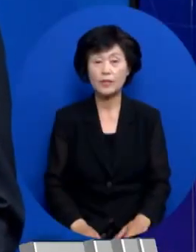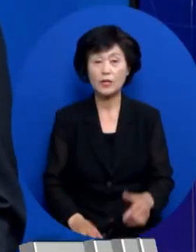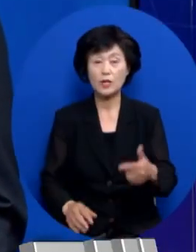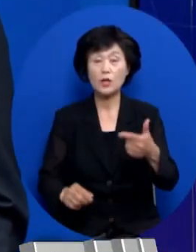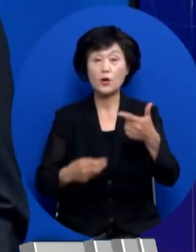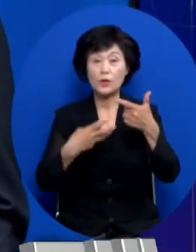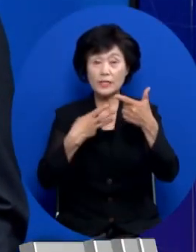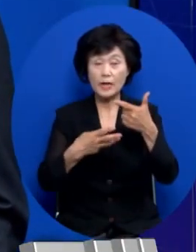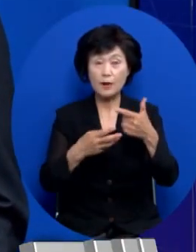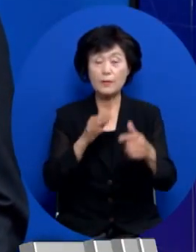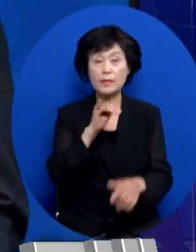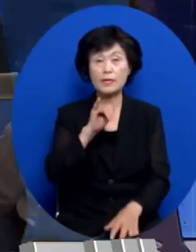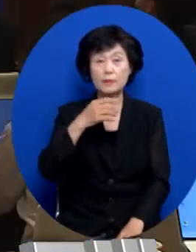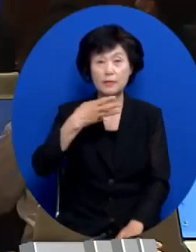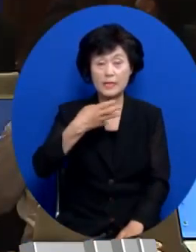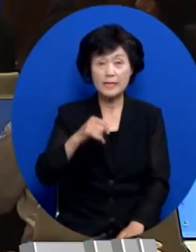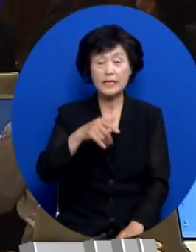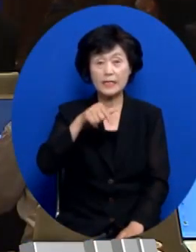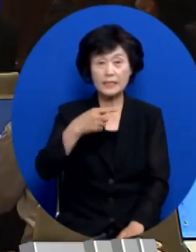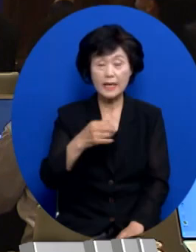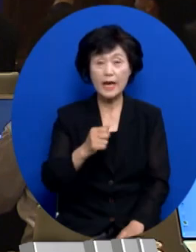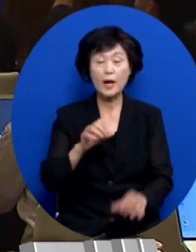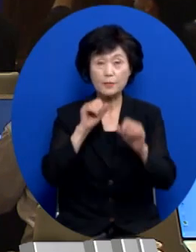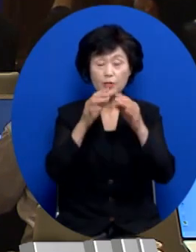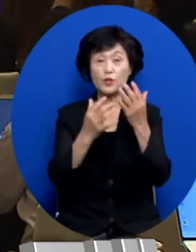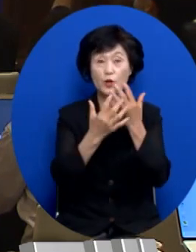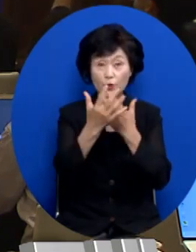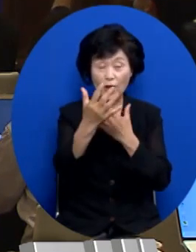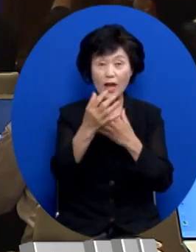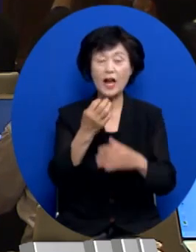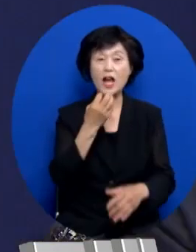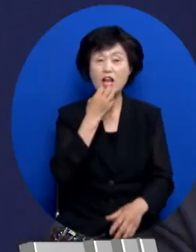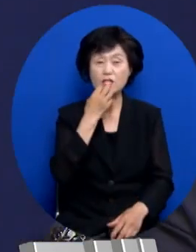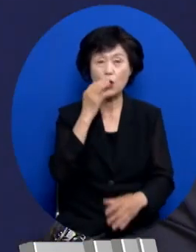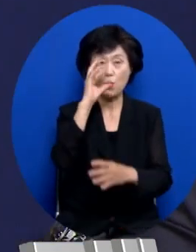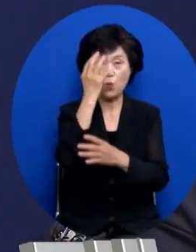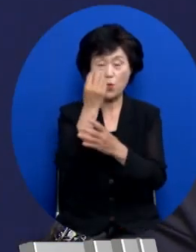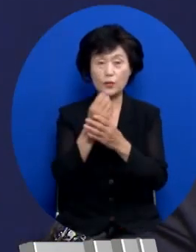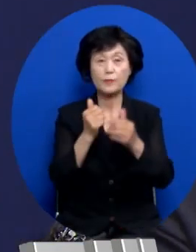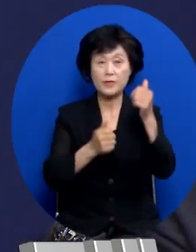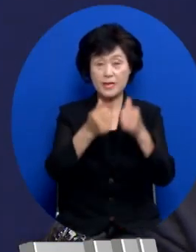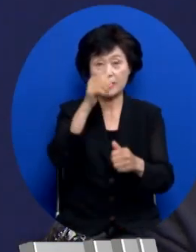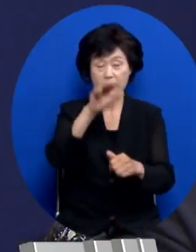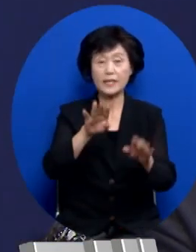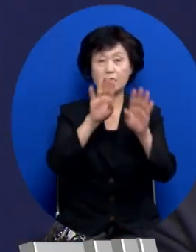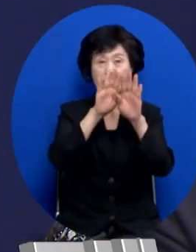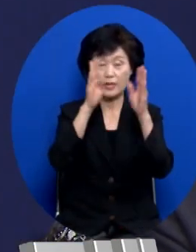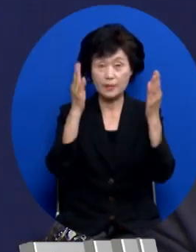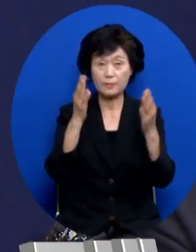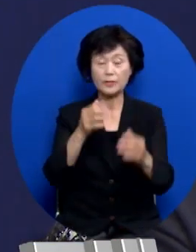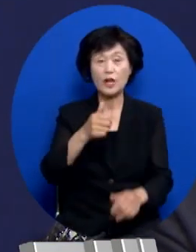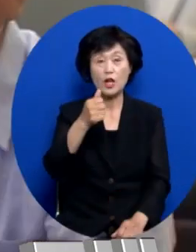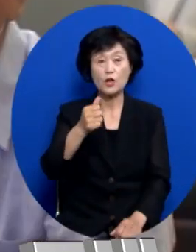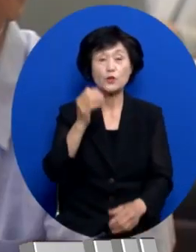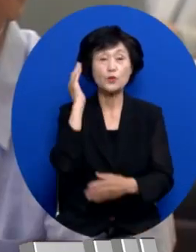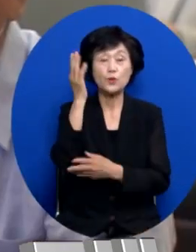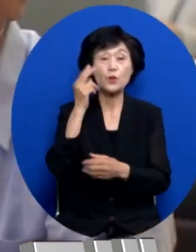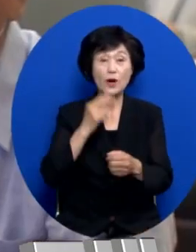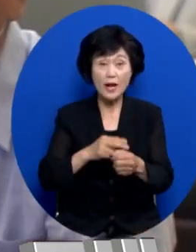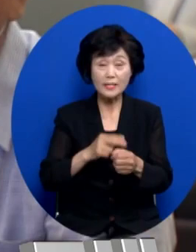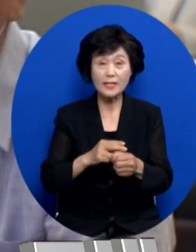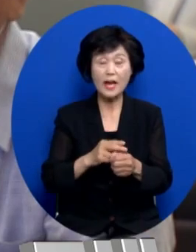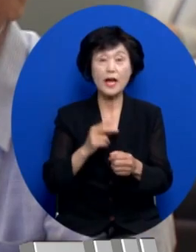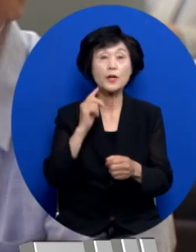오는 3일 빌리 그레엄 전도대회 50주년 기념대회가 서울 월드컵 경기장에서 열립니다. 대회 주강사인 프랭클린 그레엄